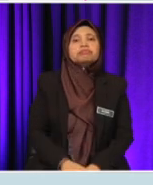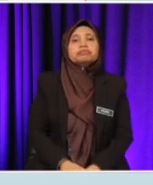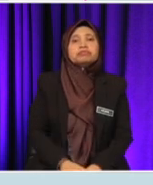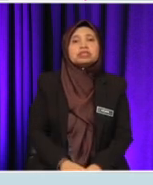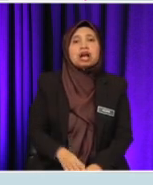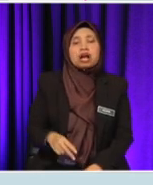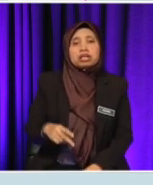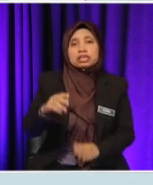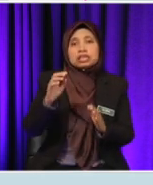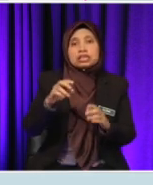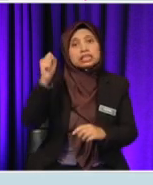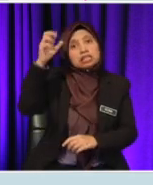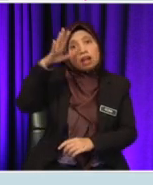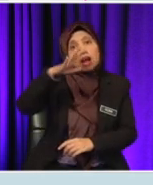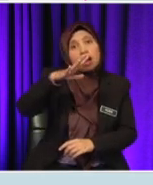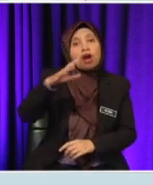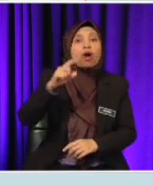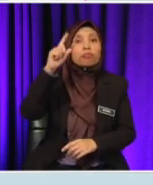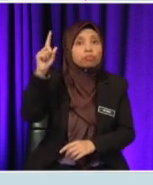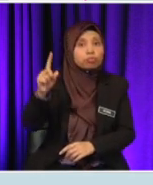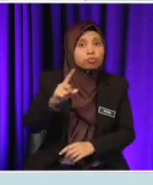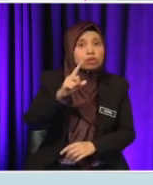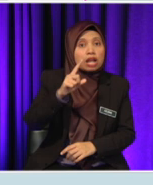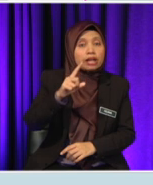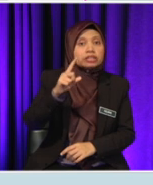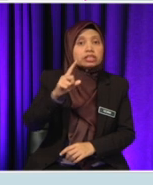terang bulan indah suasana bintang